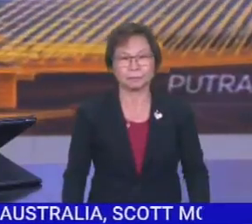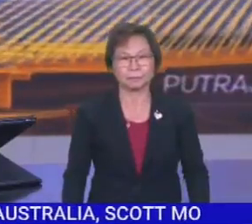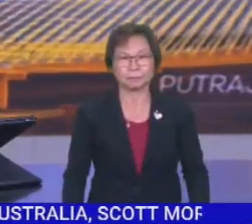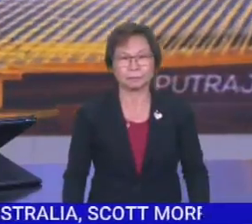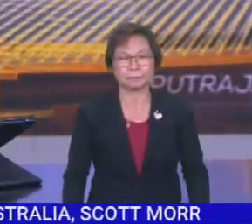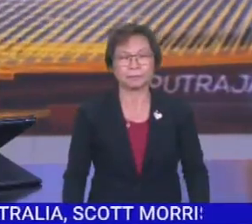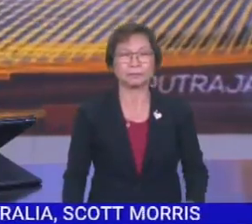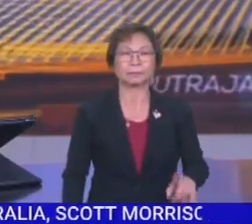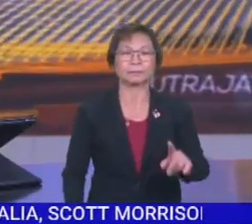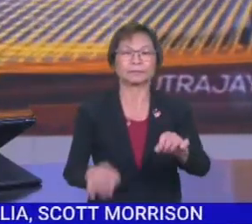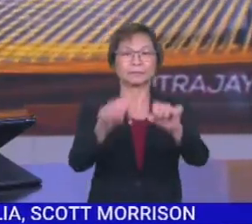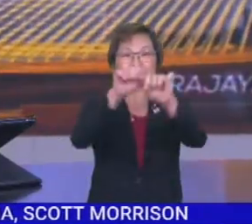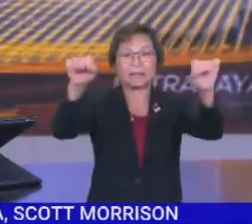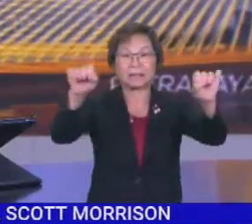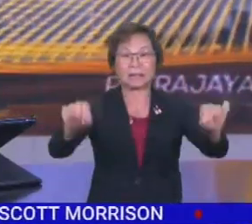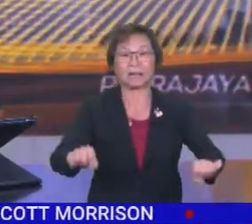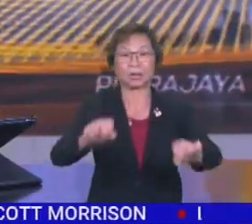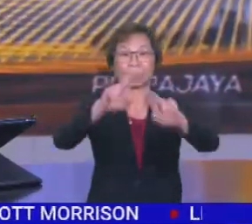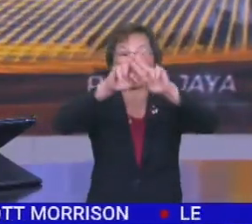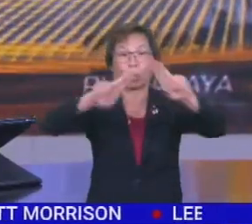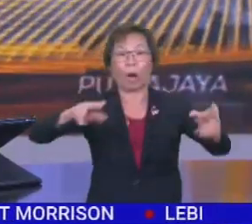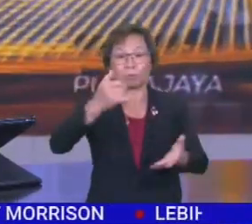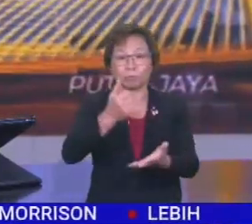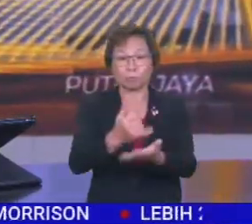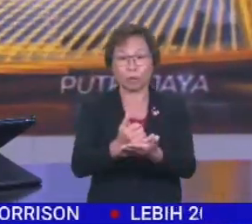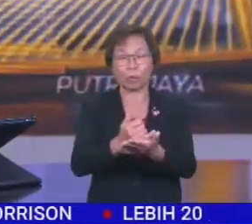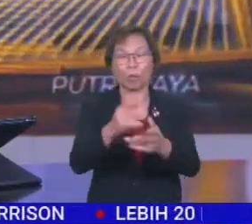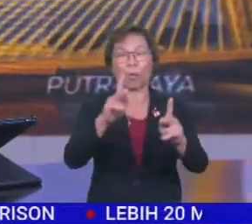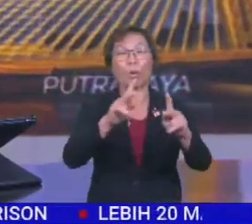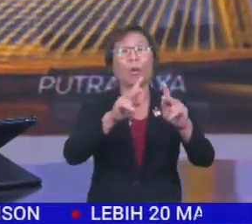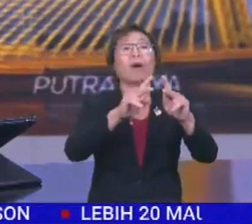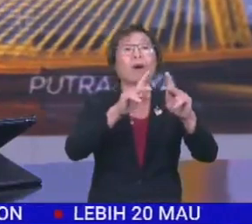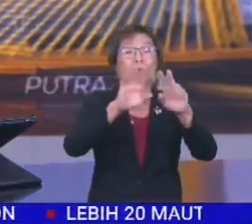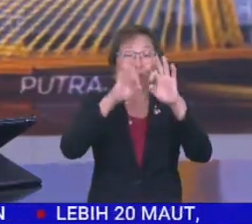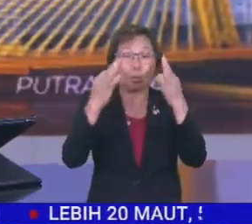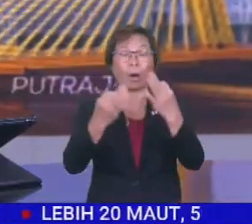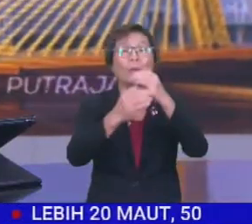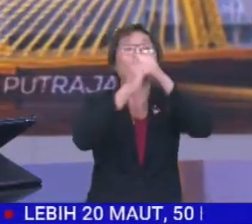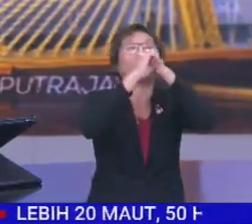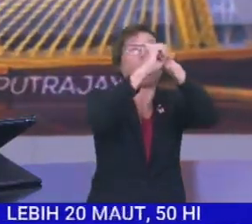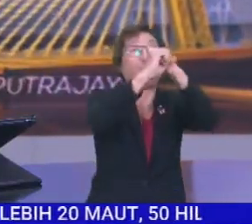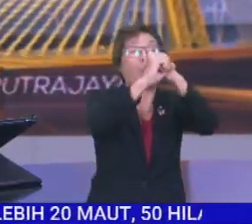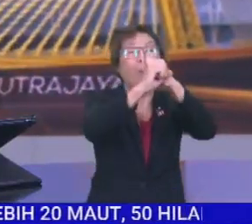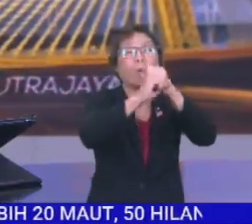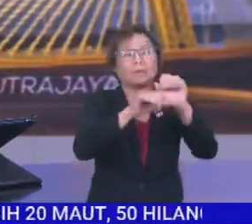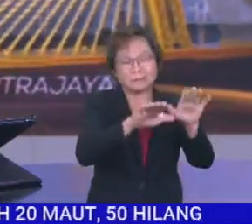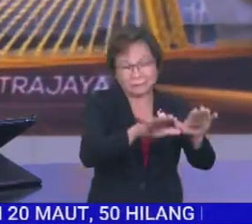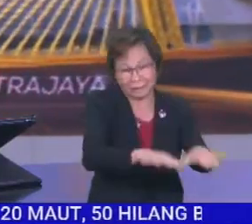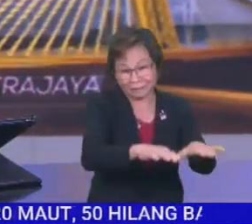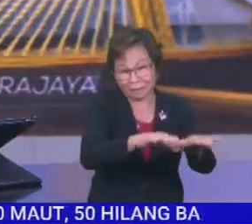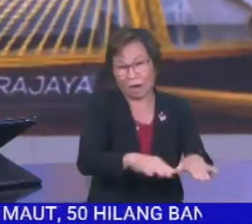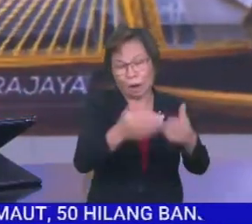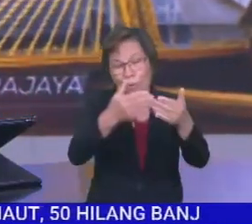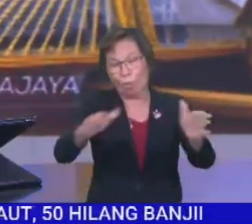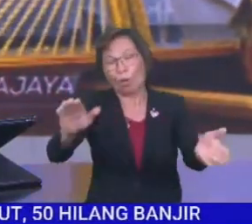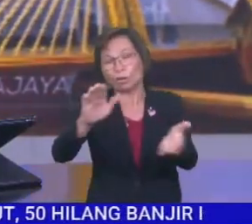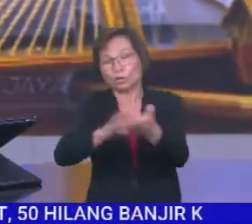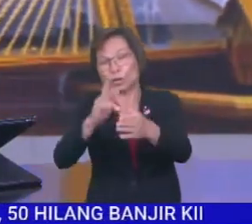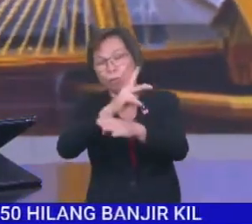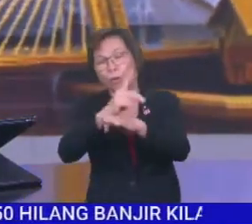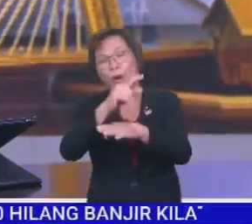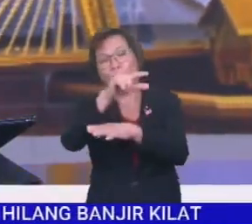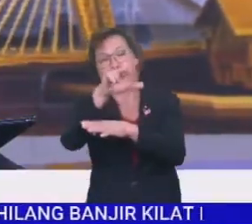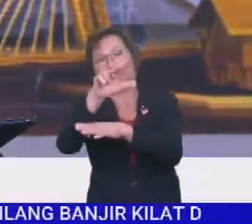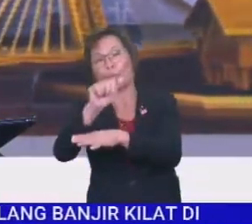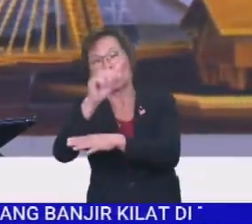Dalam pada itu, sebuah stesen kuarantin menempatkan keluarga orang asli positif COVID-19 akan dibuka di Sekolah Kebangsaan Kuala Betis,